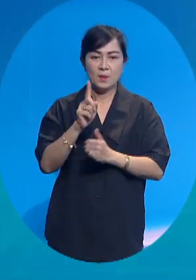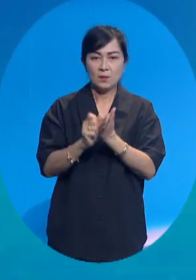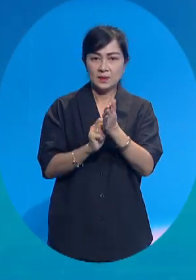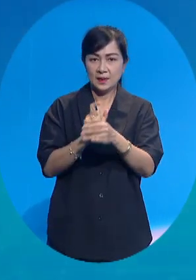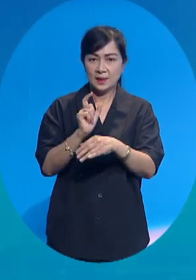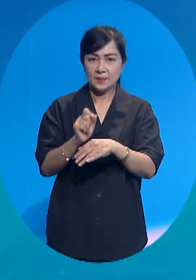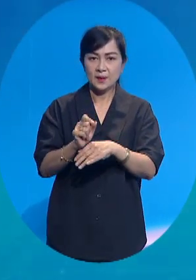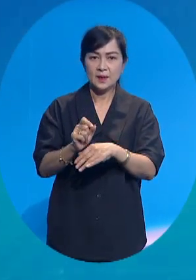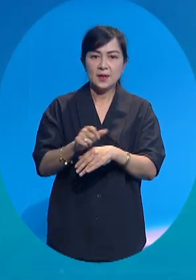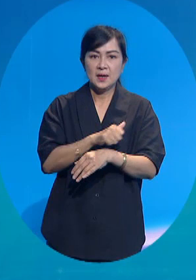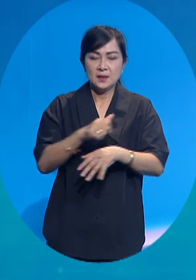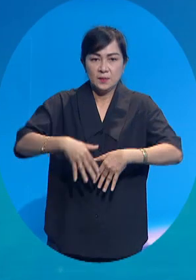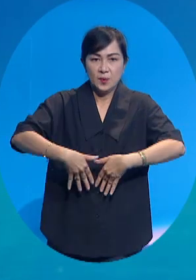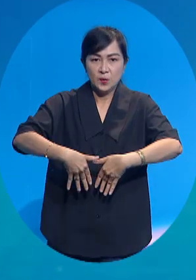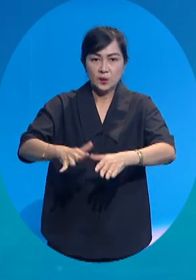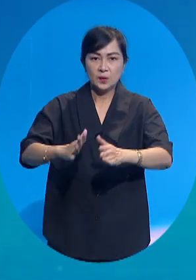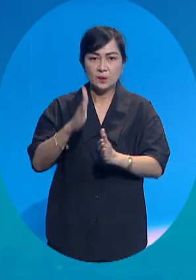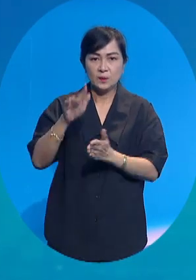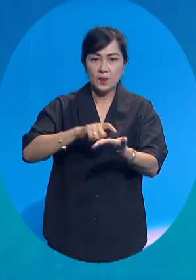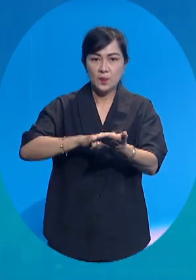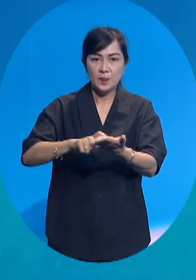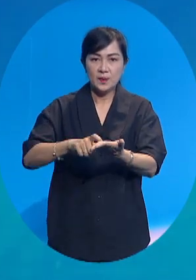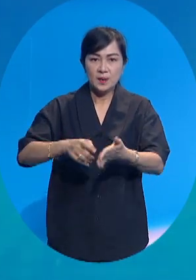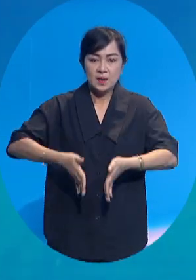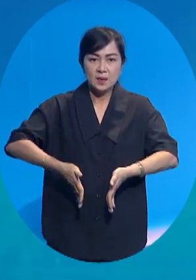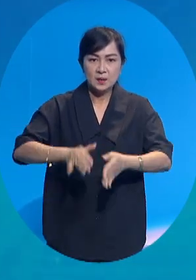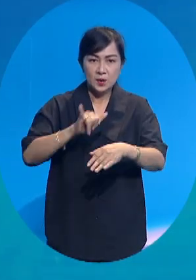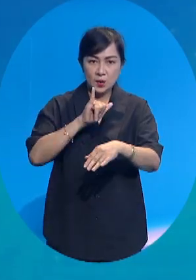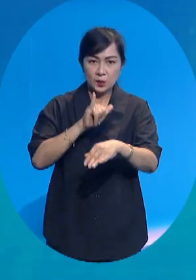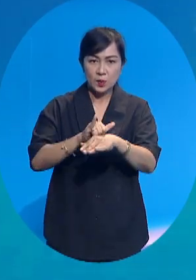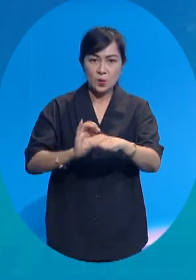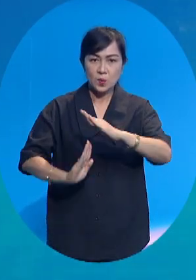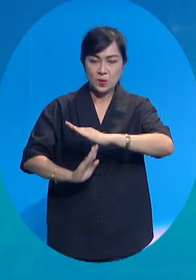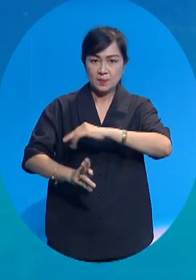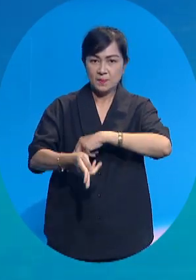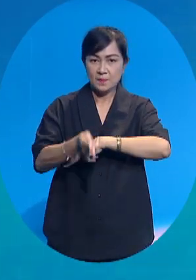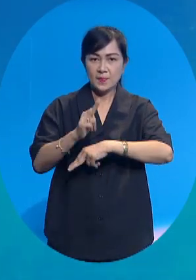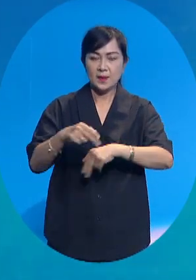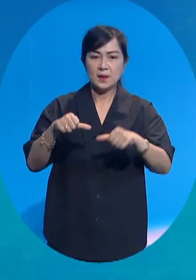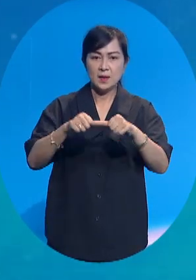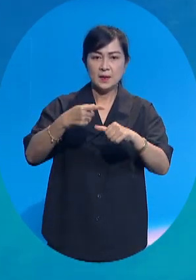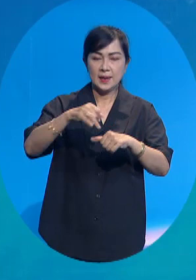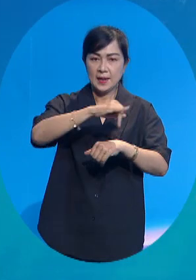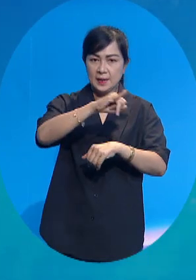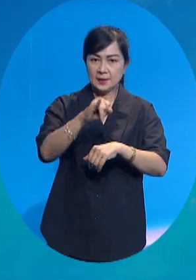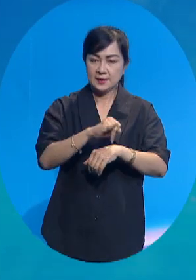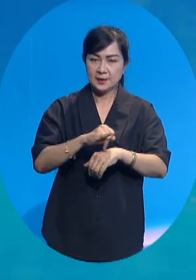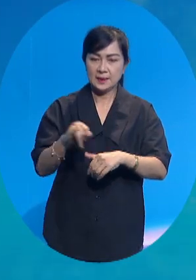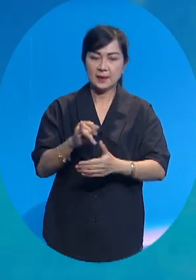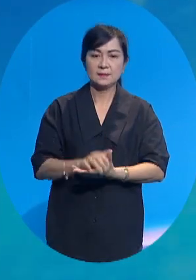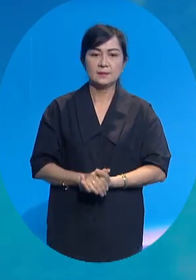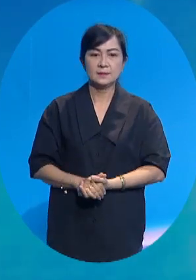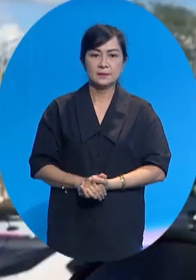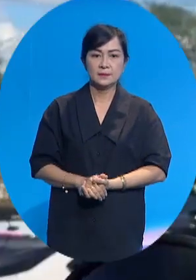21 tháng 10 thì hàng trăm người biểu tình ở nhiều thành phố của Mỹ đã đổ ra đường yêu cầu một lệnh ngừng bắn ngay lập tức tại